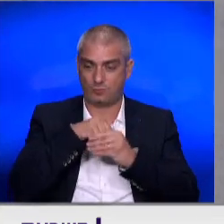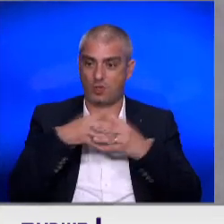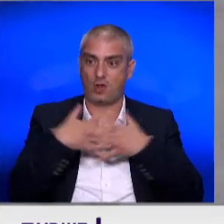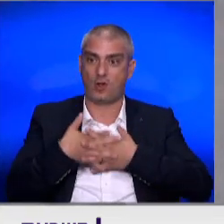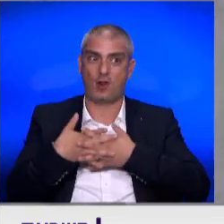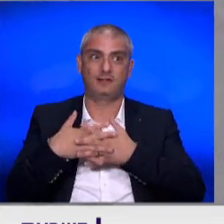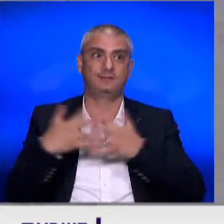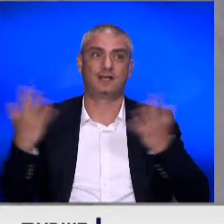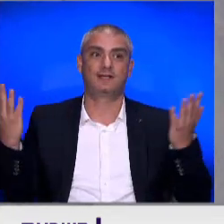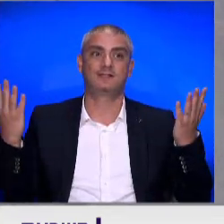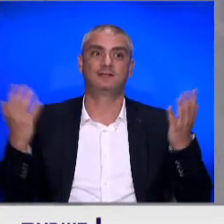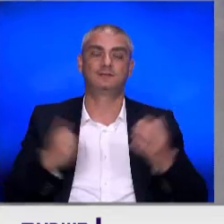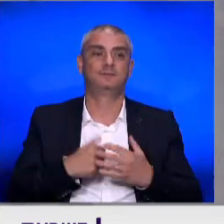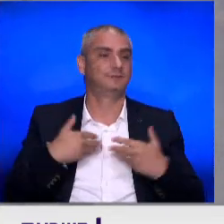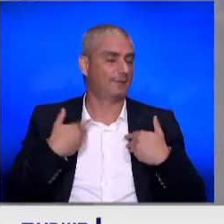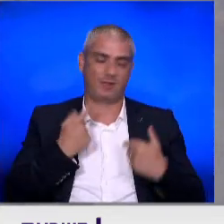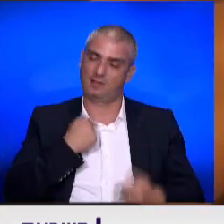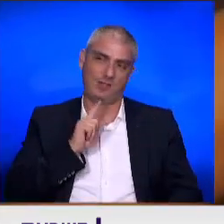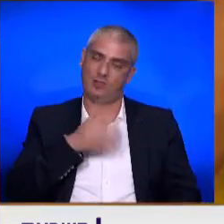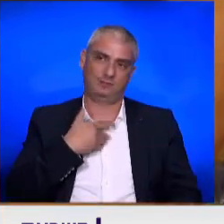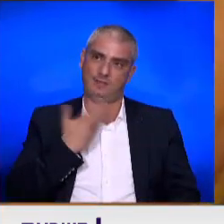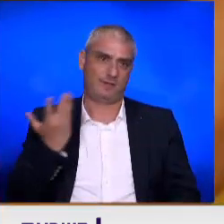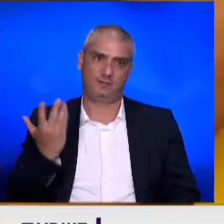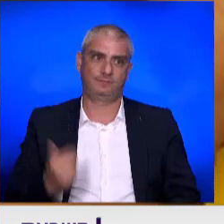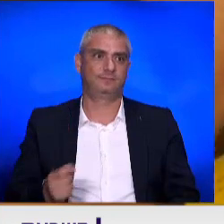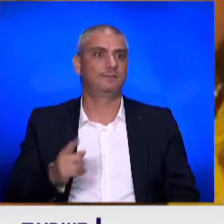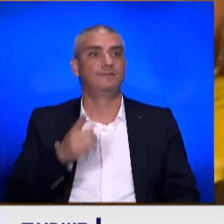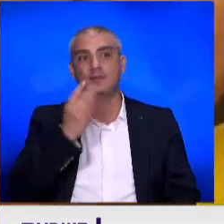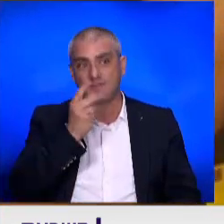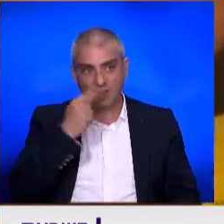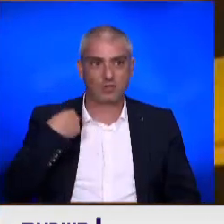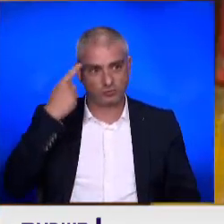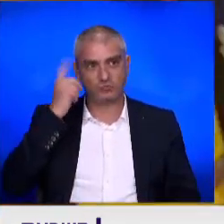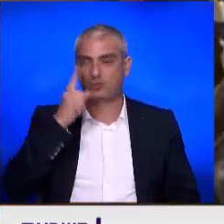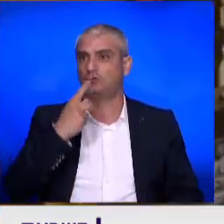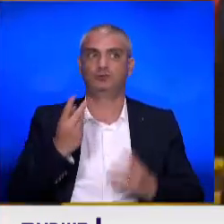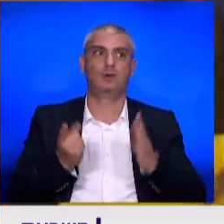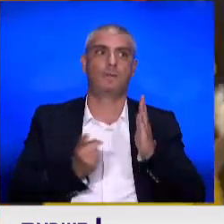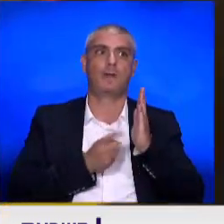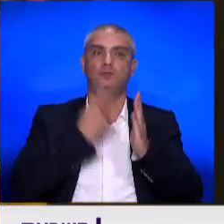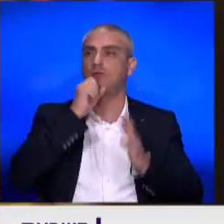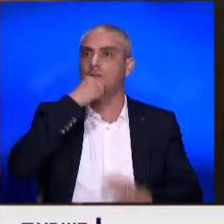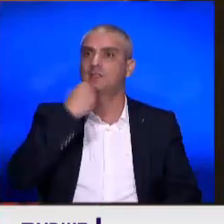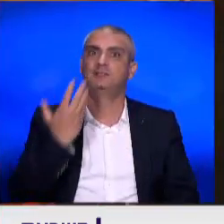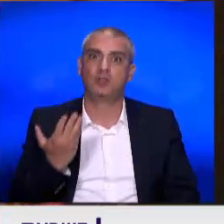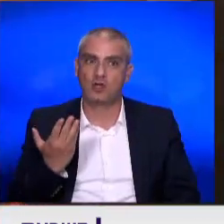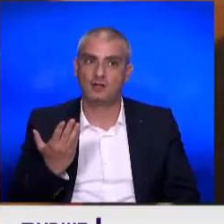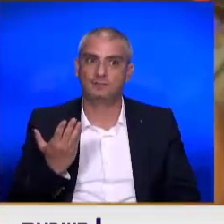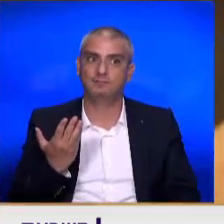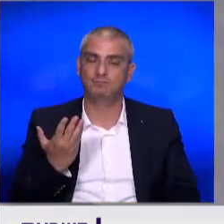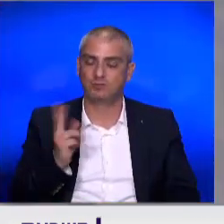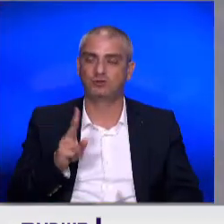קואליציה? שמח זה... אני לא שמח. יחד עם זה, אני כן חושב שיש פה, לראשונה בהיסטוריה,